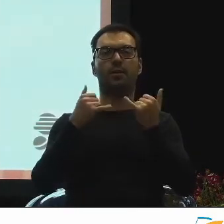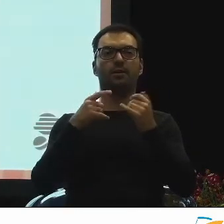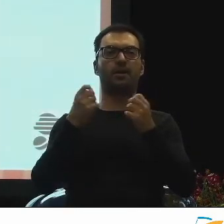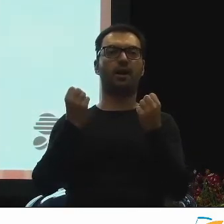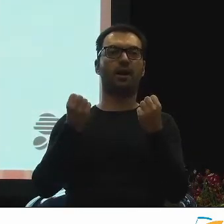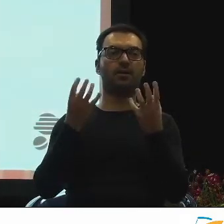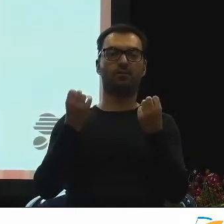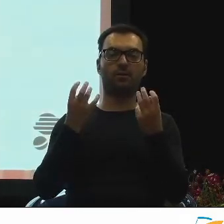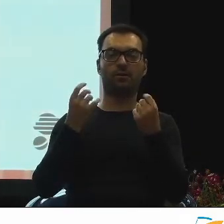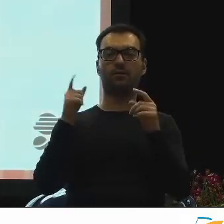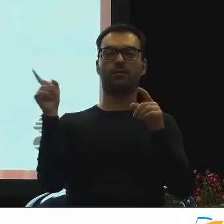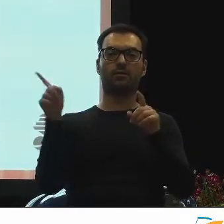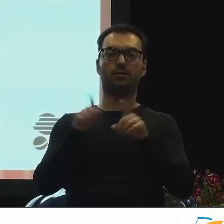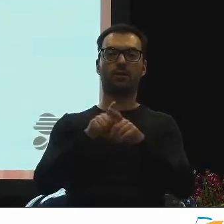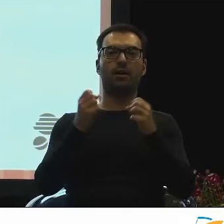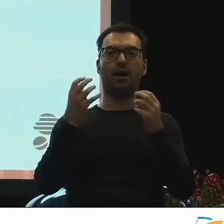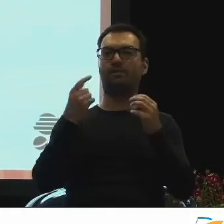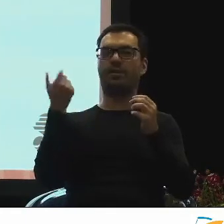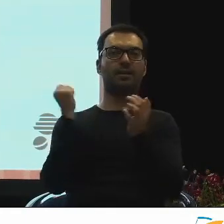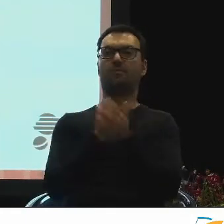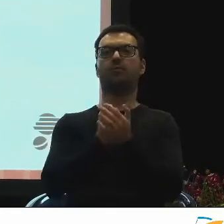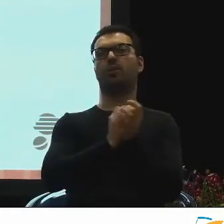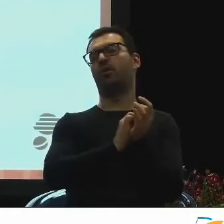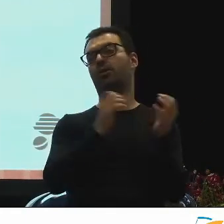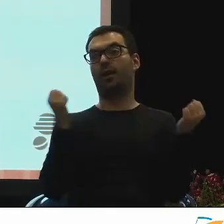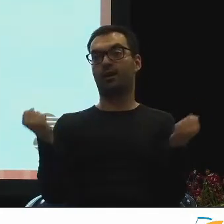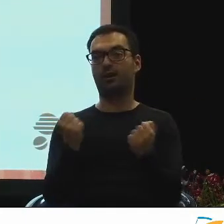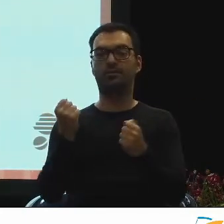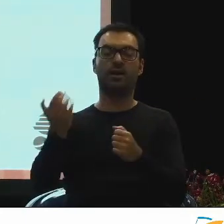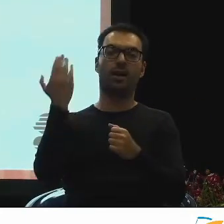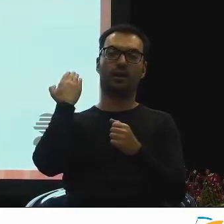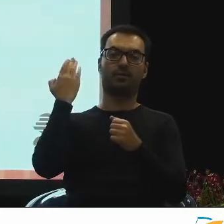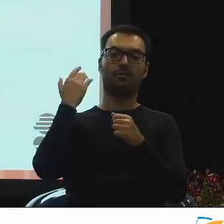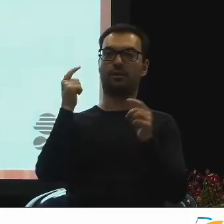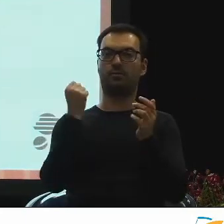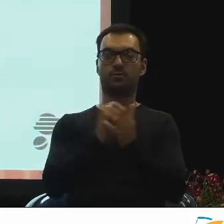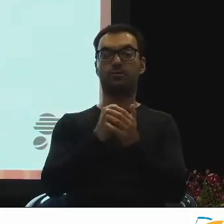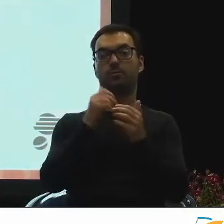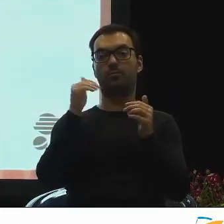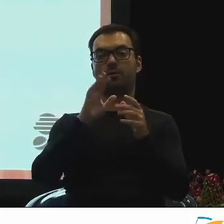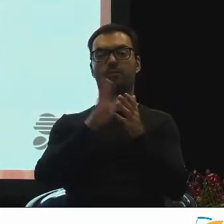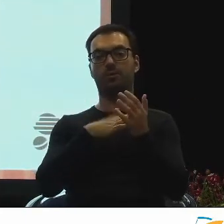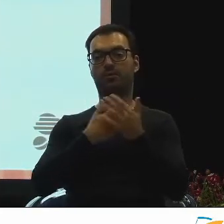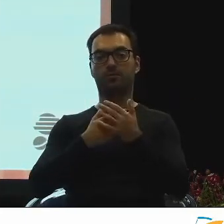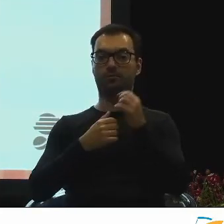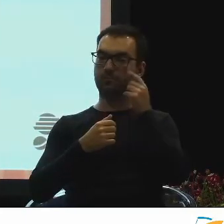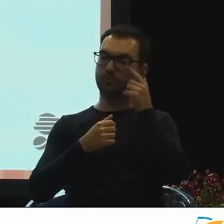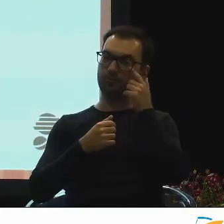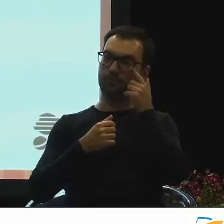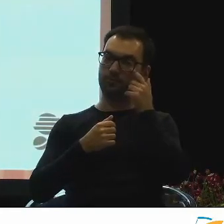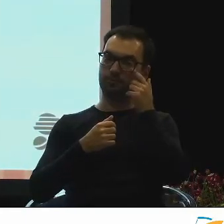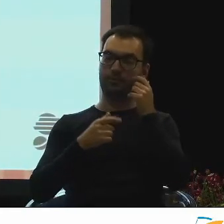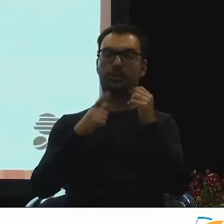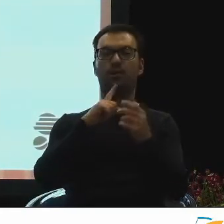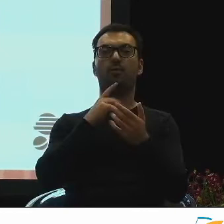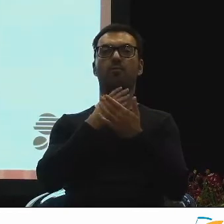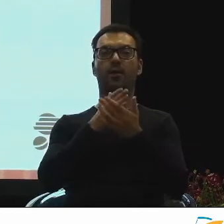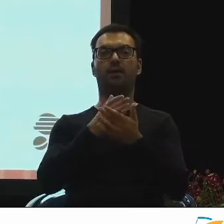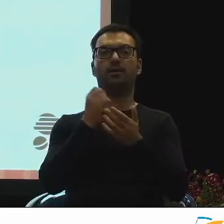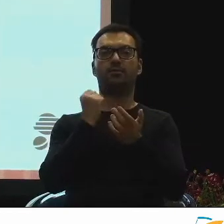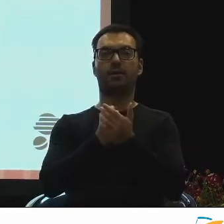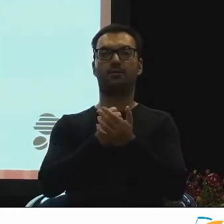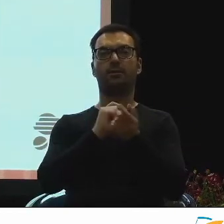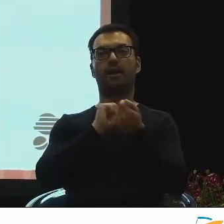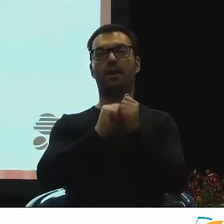jak prawnicy. Ja uważam, że prawnicy niekoniecznie zaraz muszą się angażować w działalność charytatywną, bo mogliby równie dobrze udzielać porad prawnych